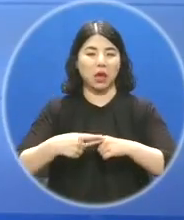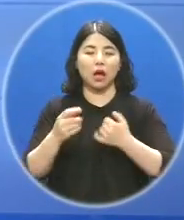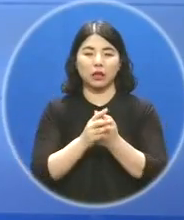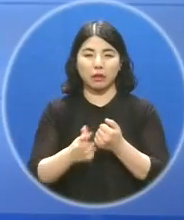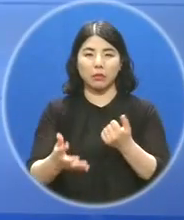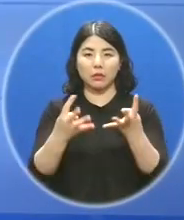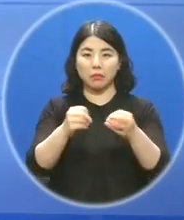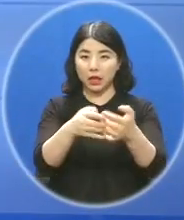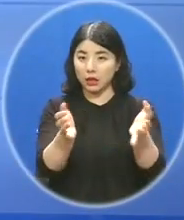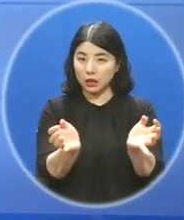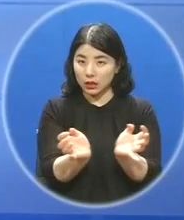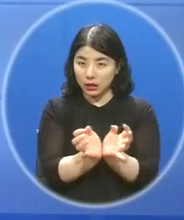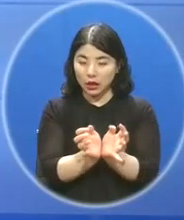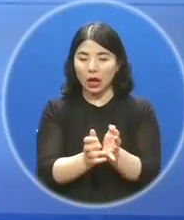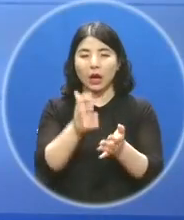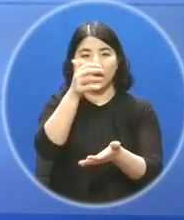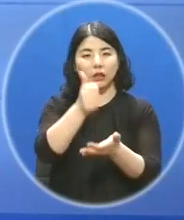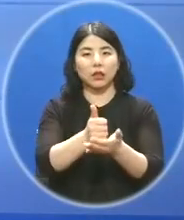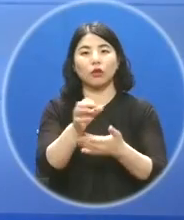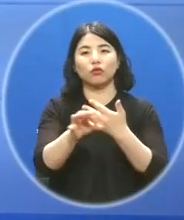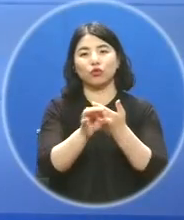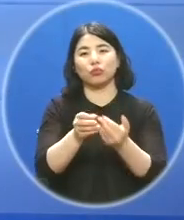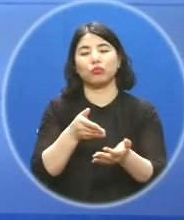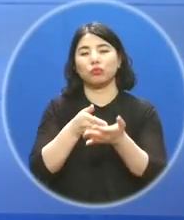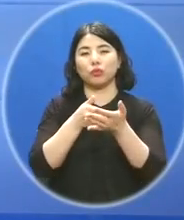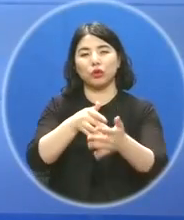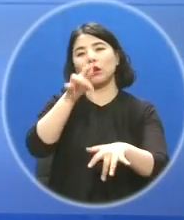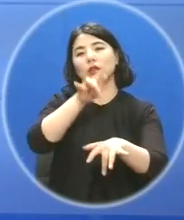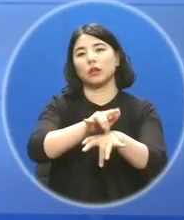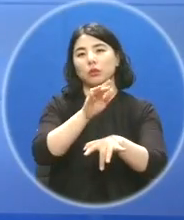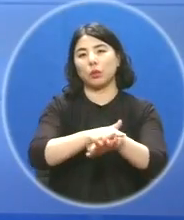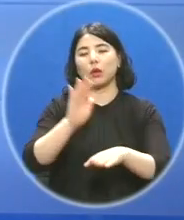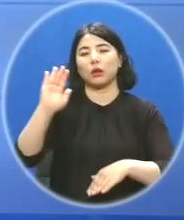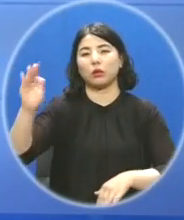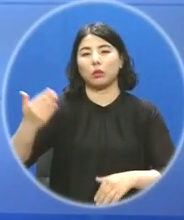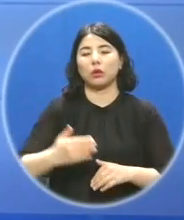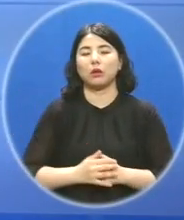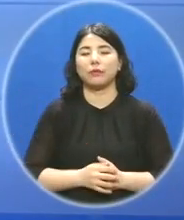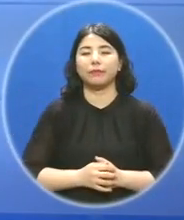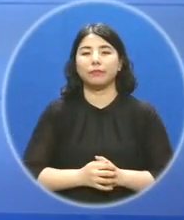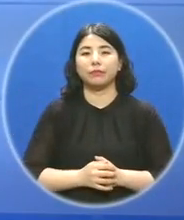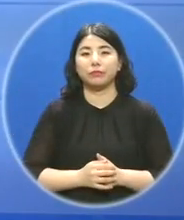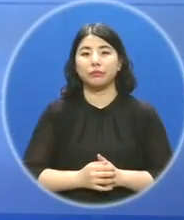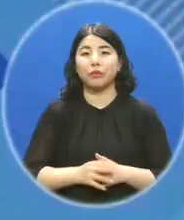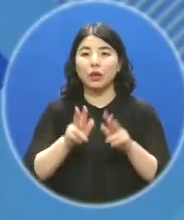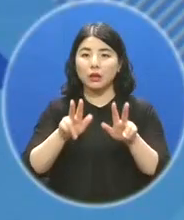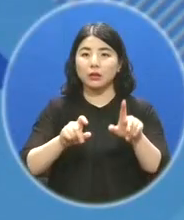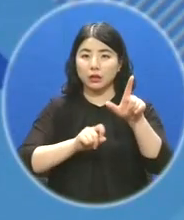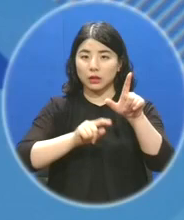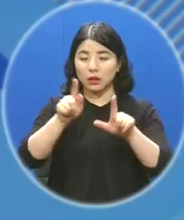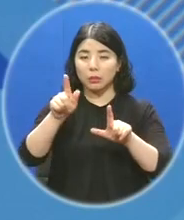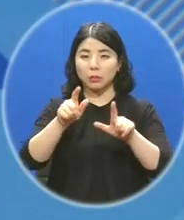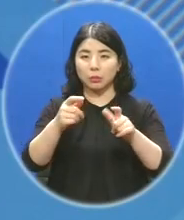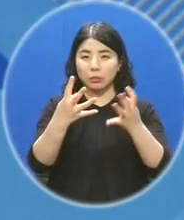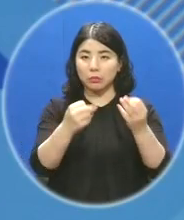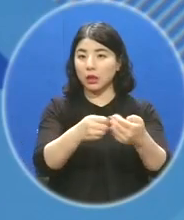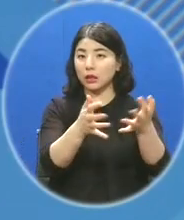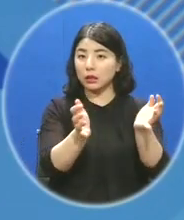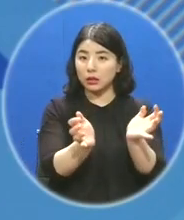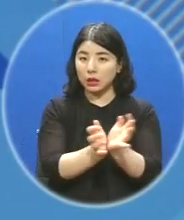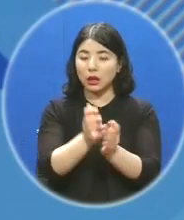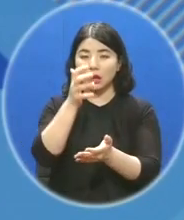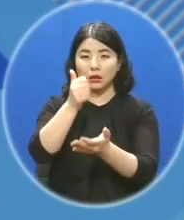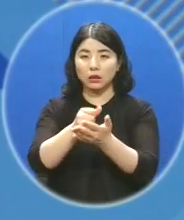다수당에서 이렇게 의장을 후보를 내는 것을 이제 좀 관례화한 네. 것으로 이렇게 되어 있습니다. 지금 대부분은 다수당에서